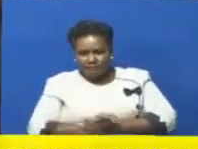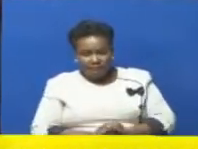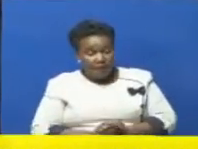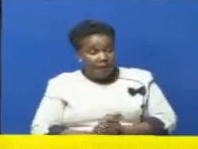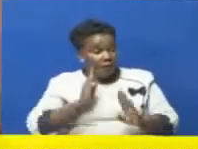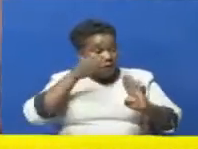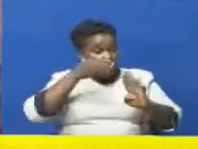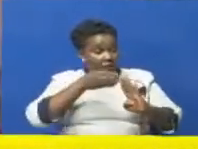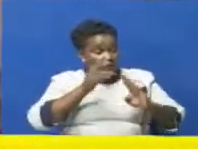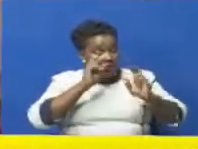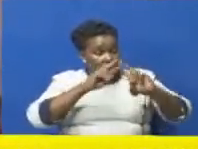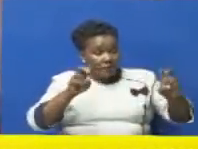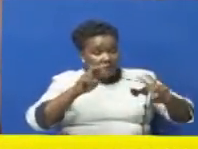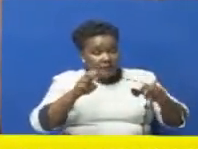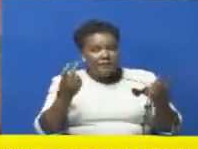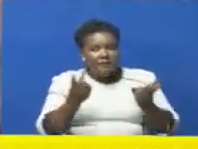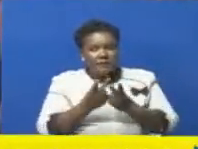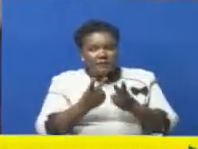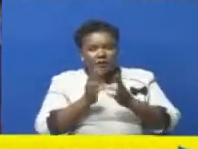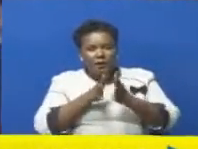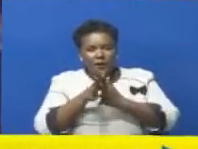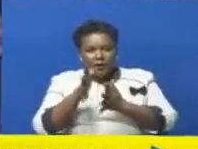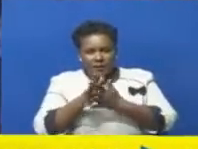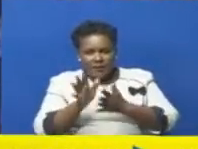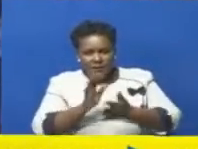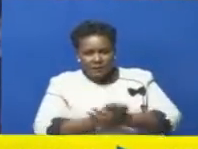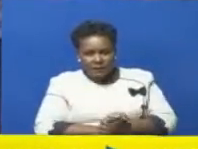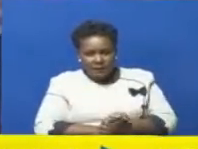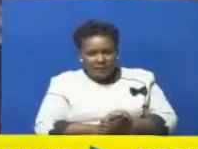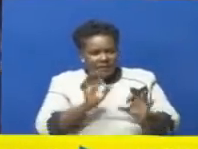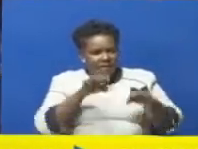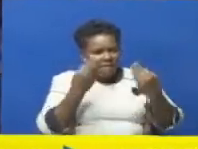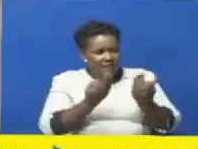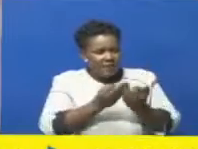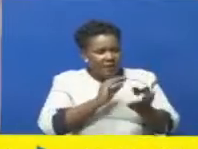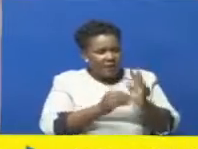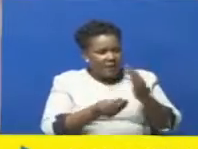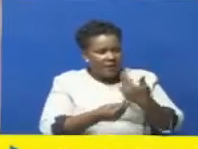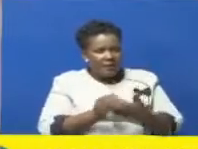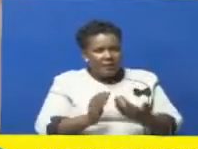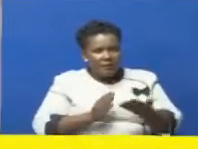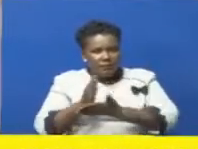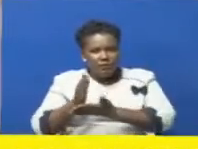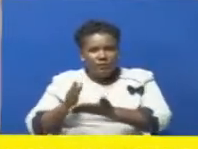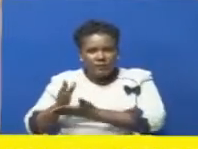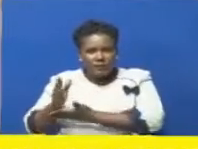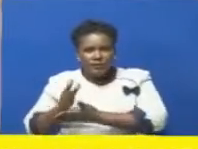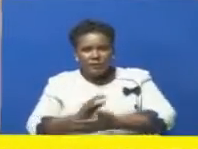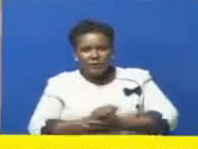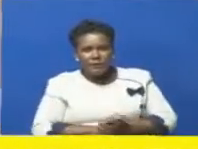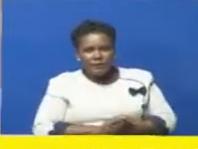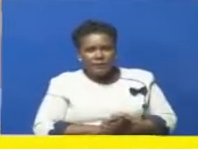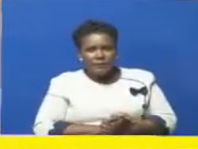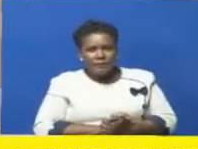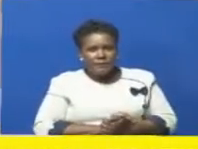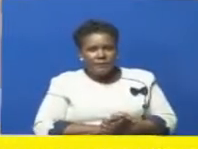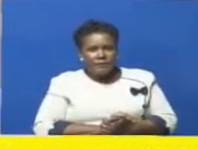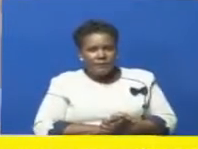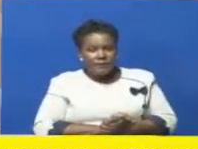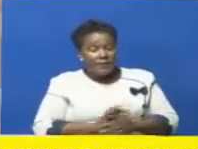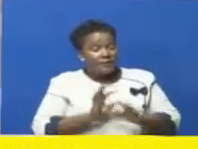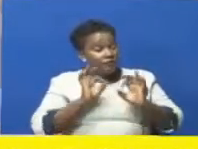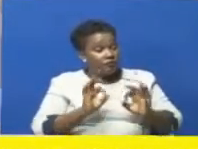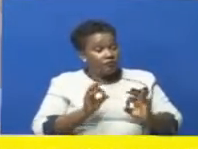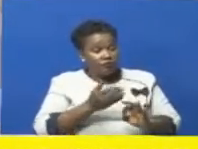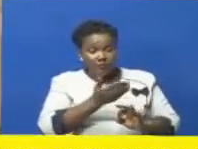huo wakatoa neno kwa kaya zitakazopitiwa na watafiti. Tusitumie mbinu za kujificha au za kukwepa, wote tujitokeze